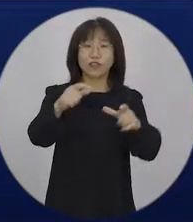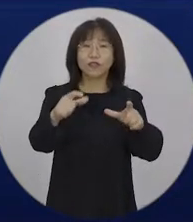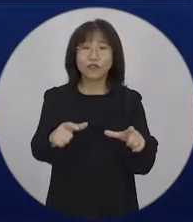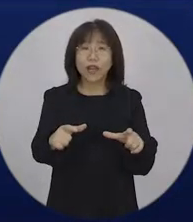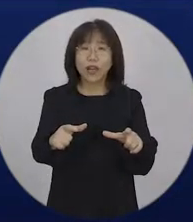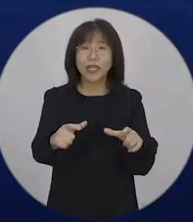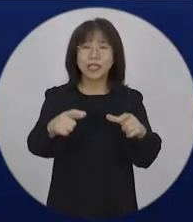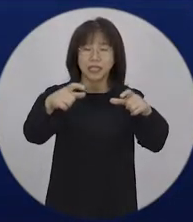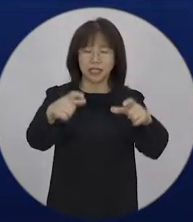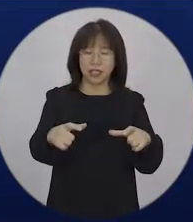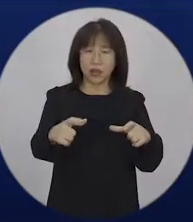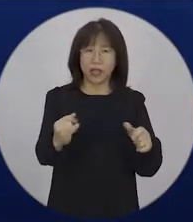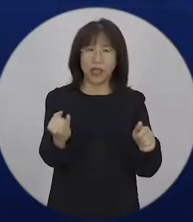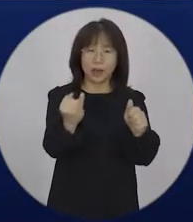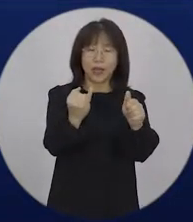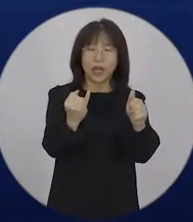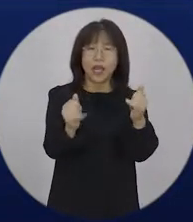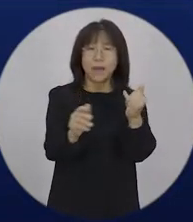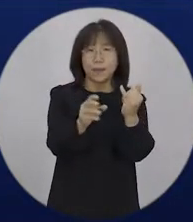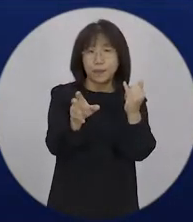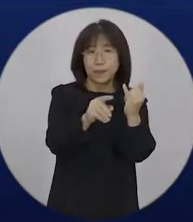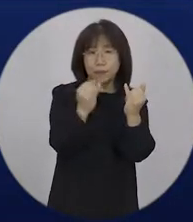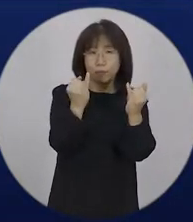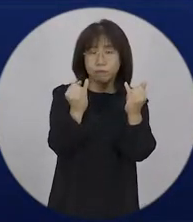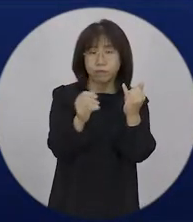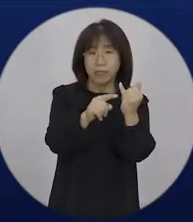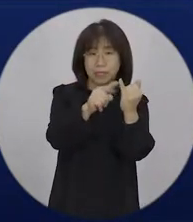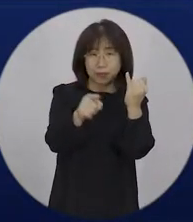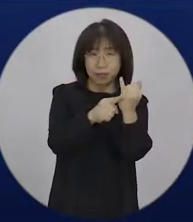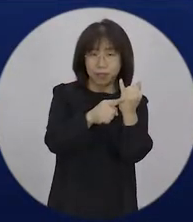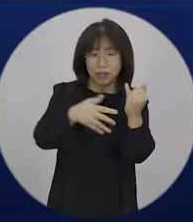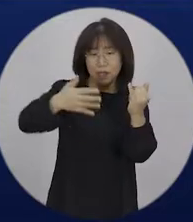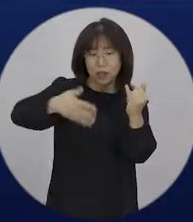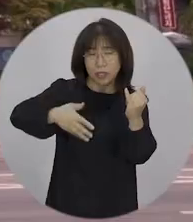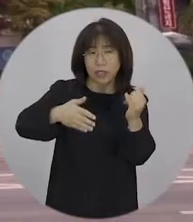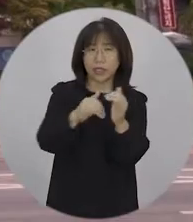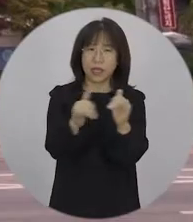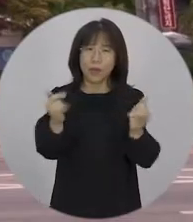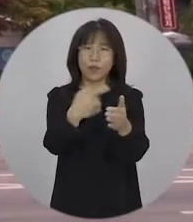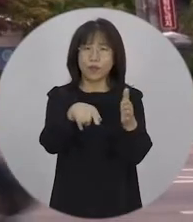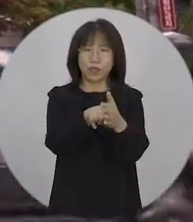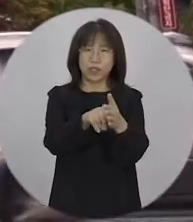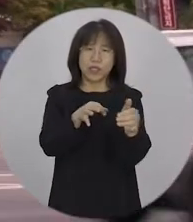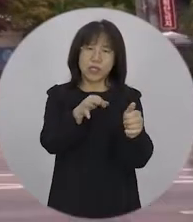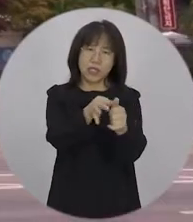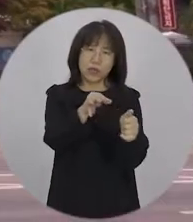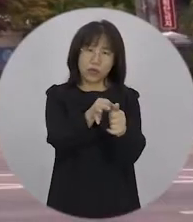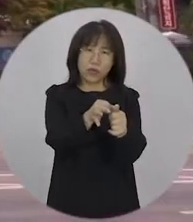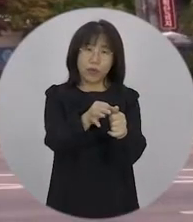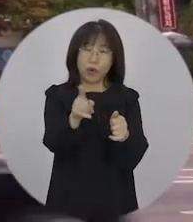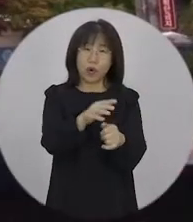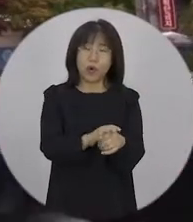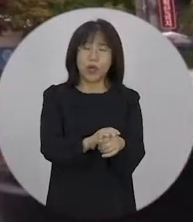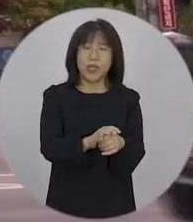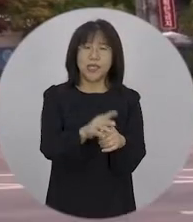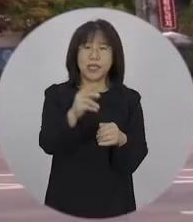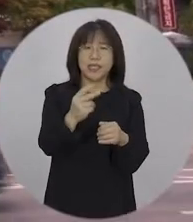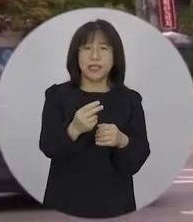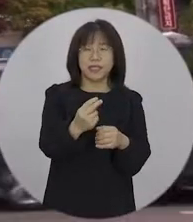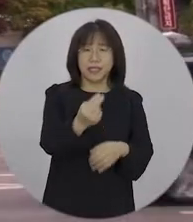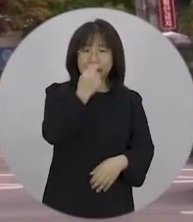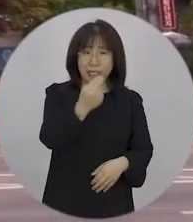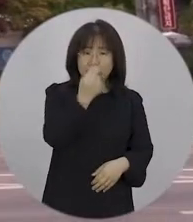강서구가 지역 내 난임 부부에 대한 시술비를 확대 지원합니다. 지원은 체외수정 신선배아